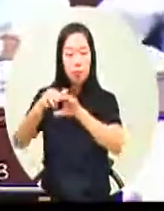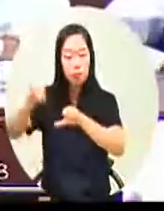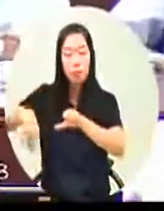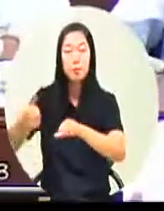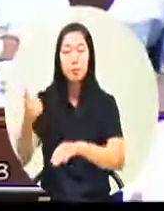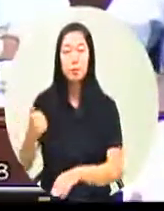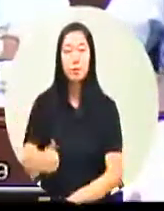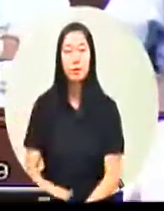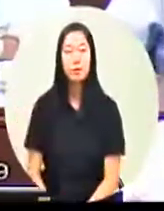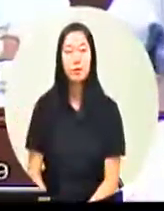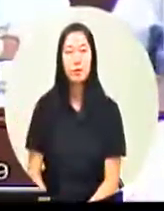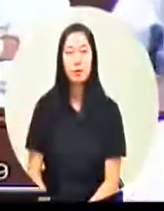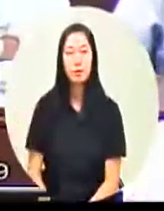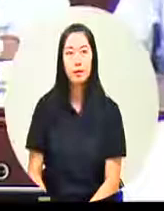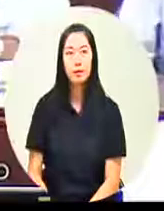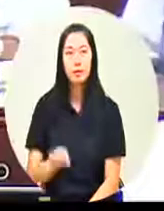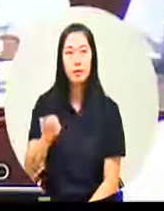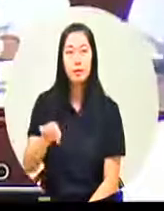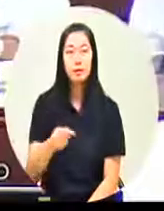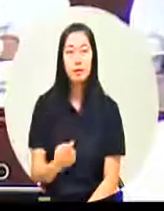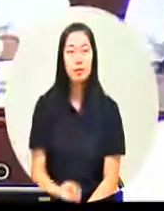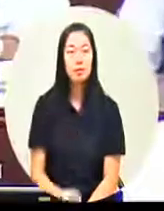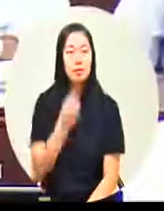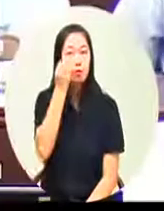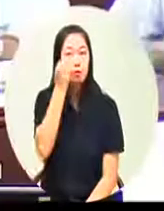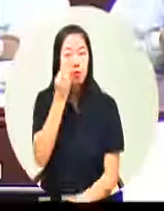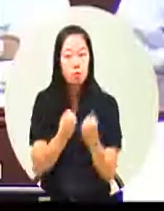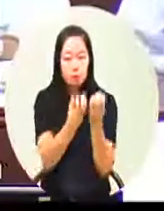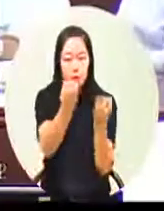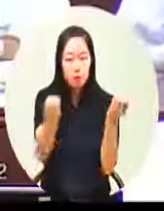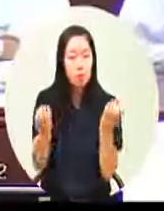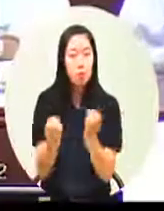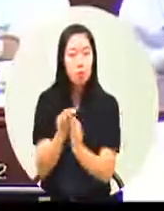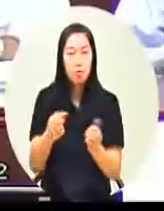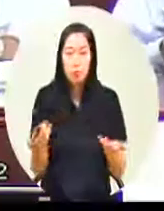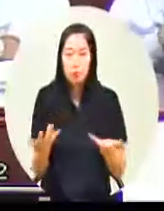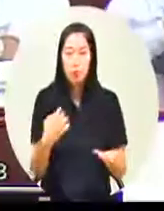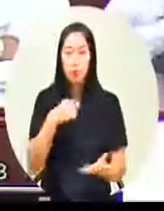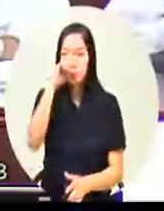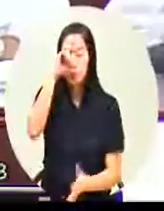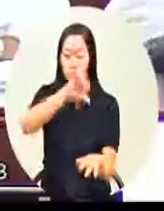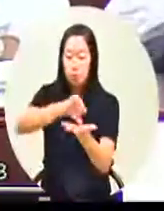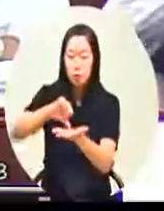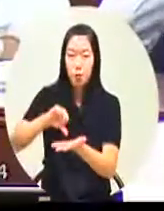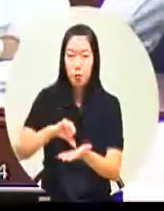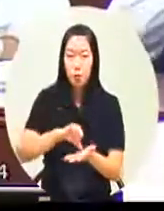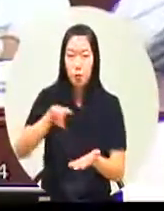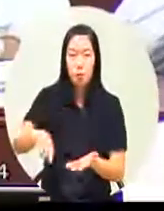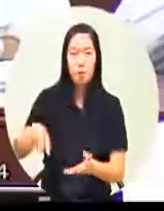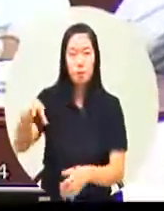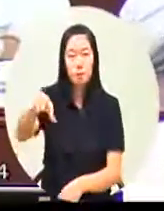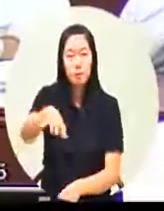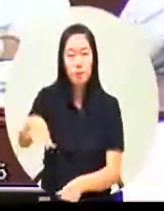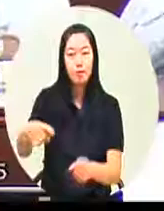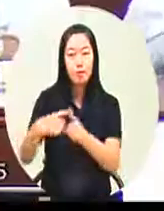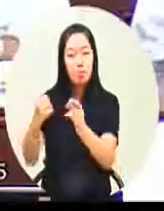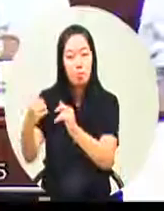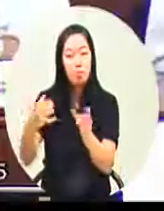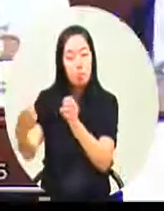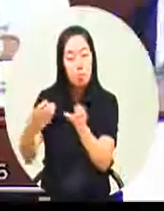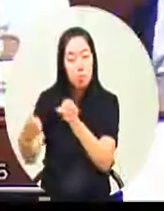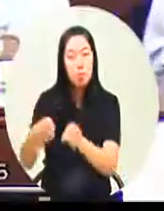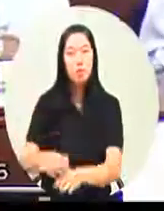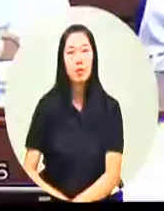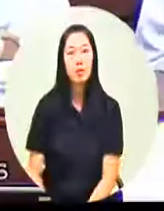好，那个我们那个赏花的那个部分呢，我们希望种植的有跟地方做一些讨论，所以呢，大概会